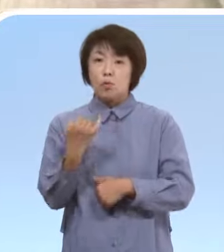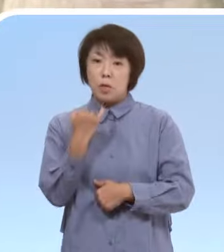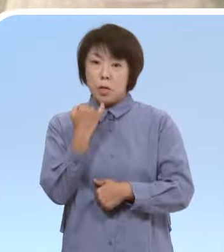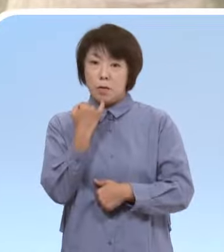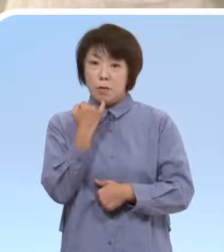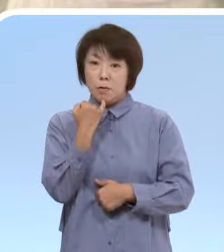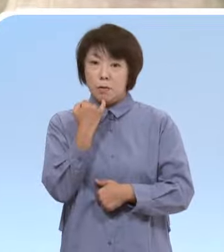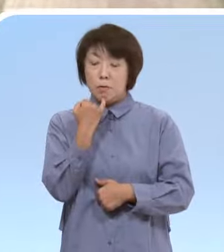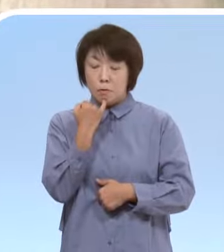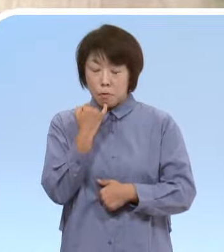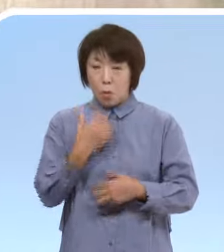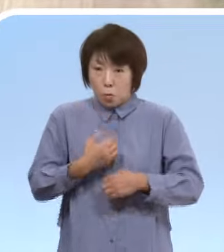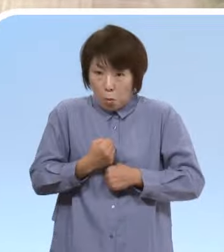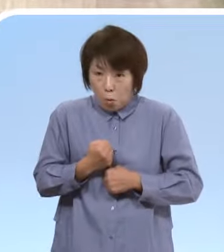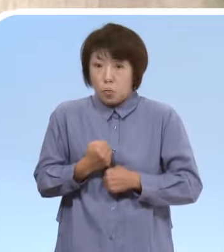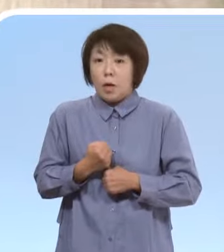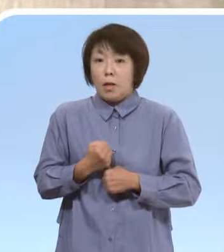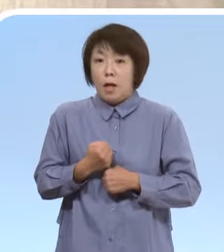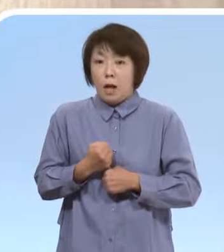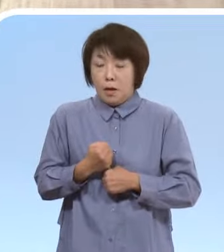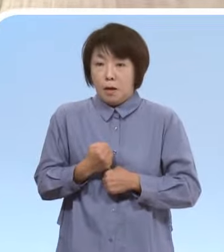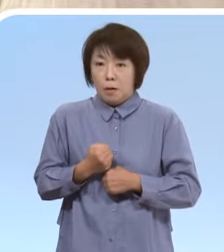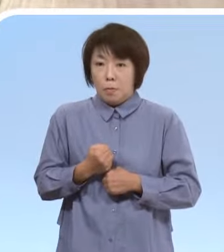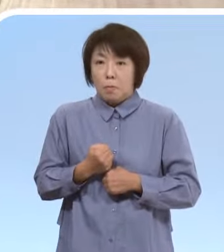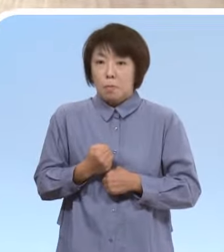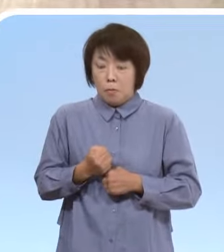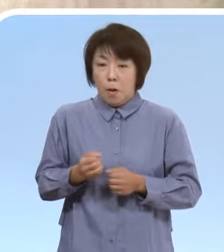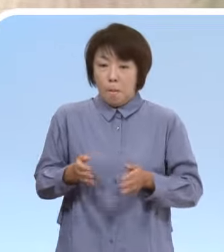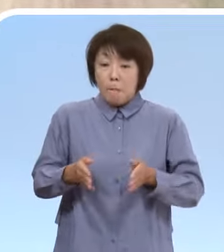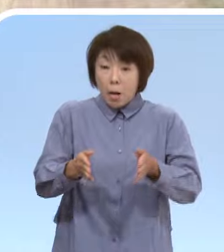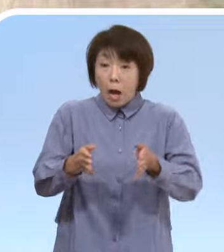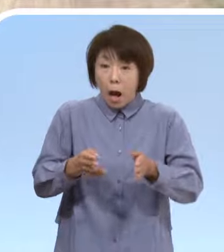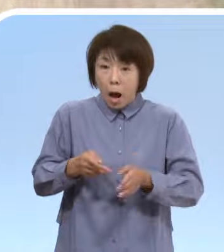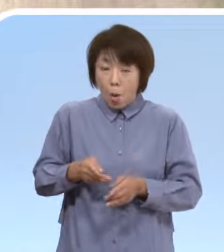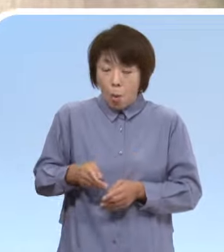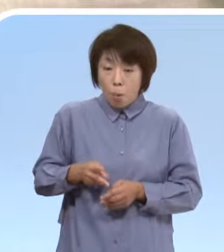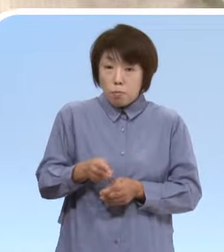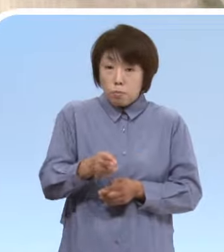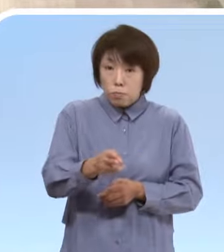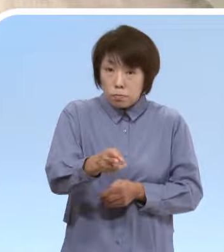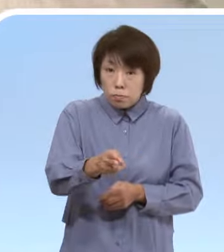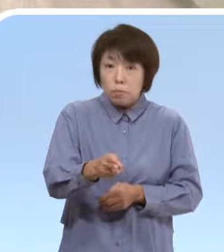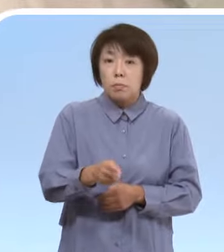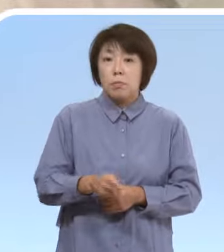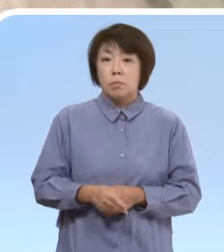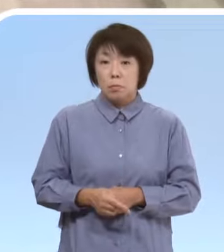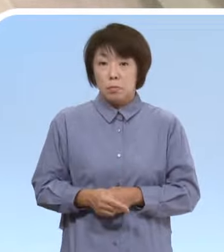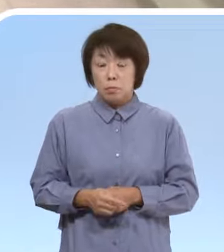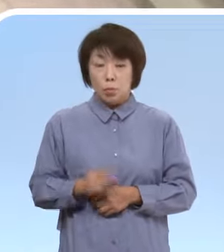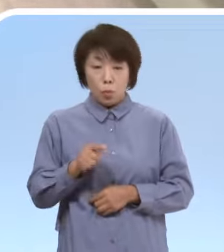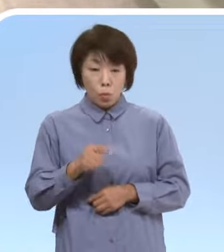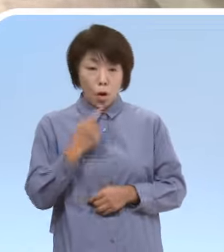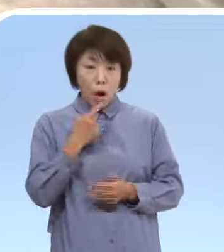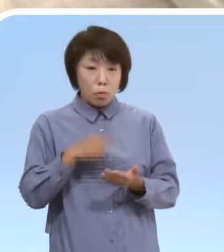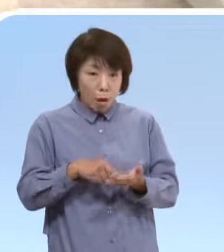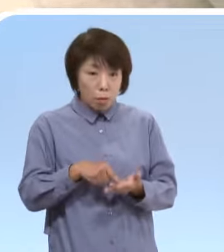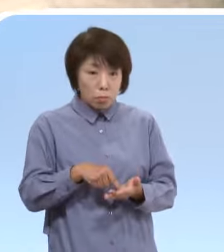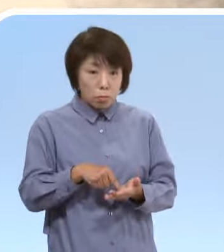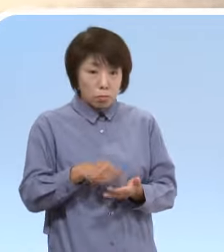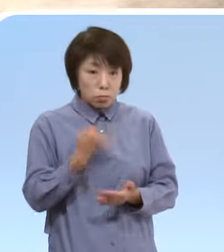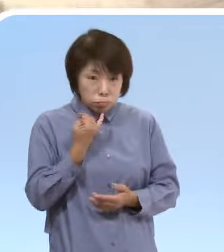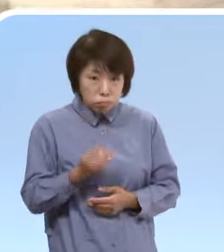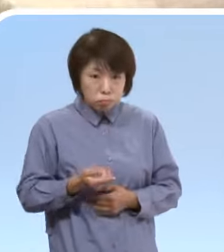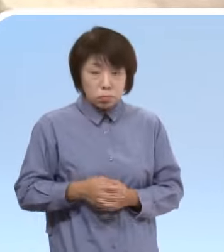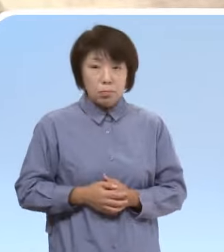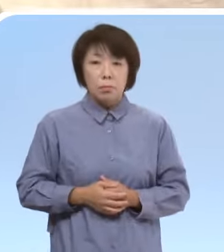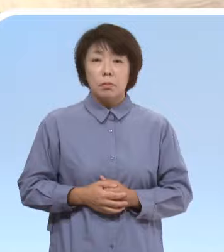丈夫なので怪我しないように気をつけてもらって、真ん中をこんな感じで、 そんな簡単に切れるんですか？